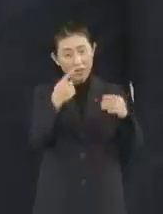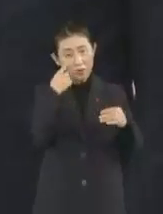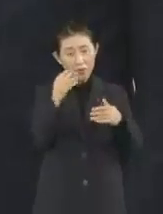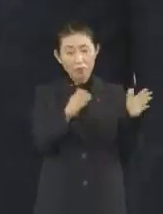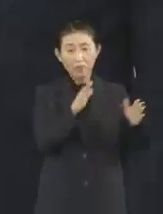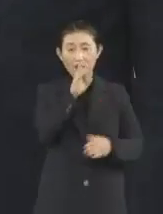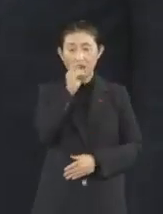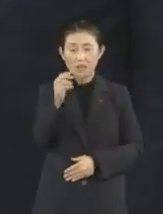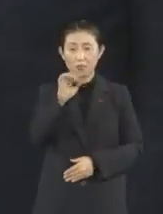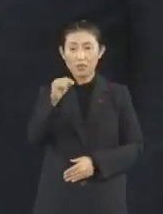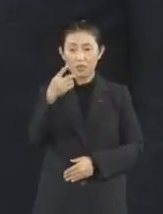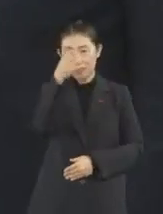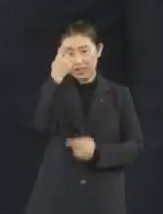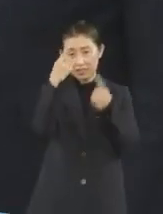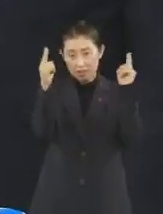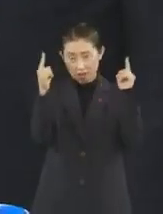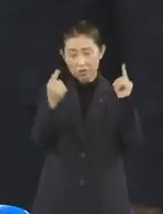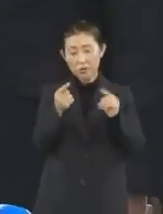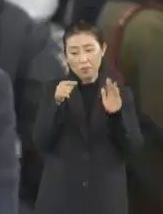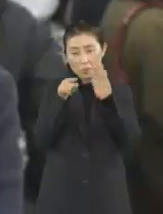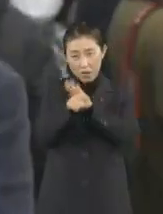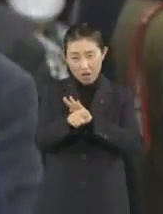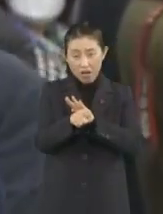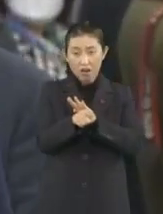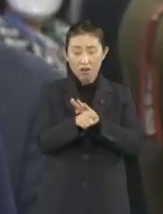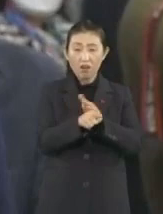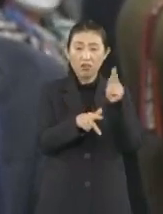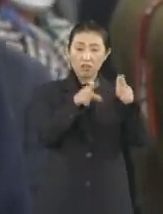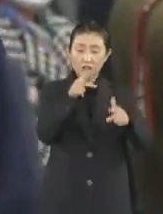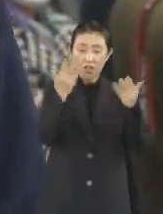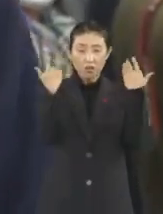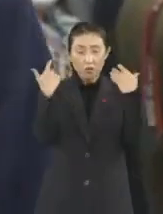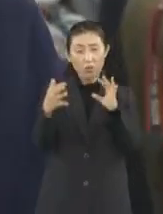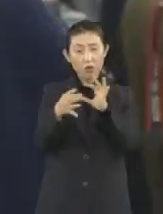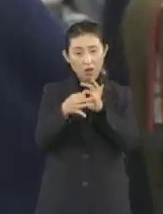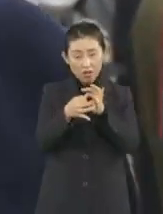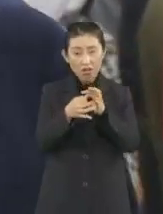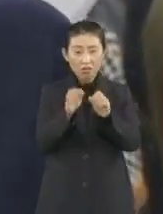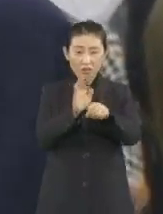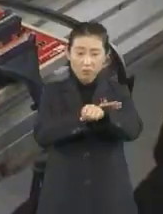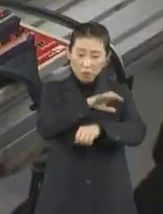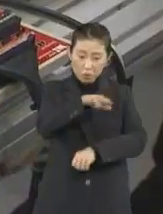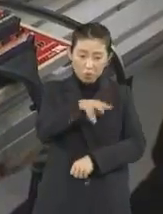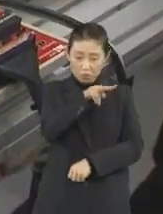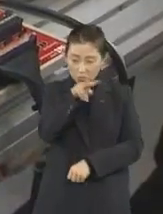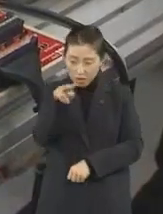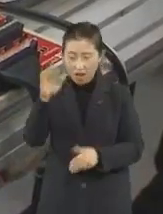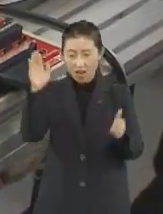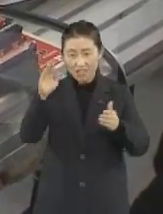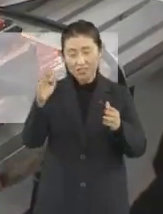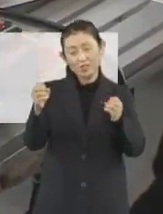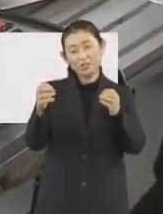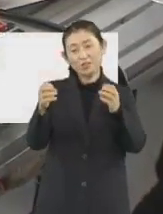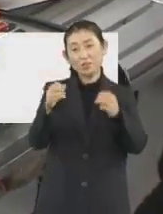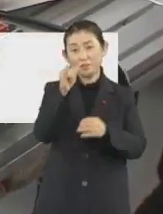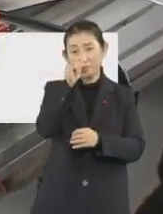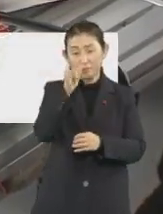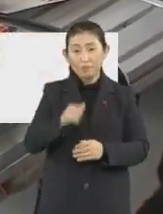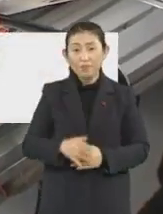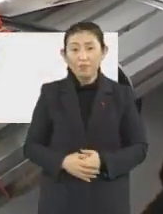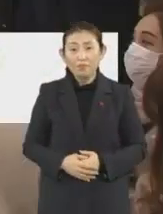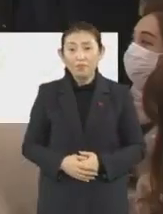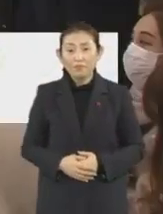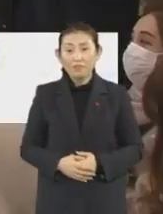아산 폴리텍대학 으로 자리를 옮긴 윤 후보는 산학협력 70 시설과 교육 현장을 둘러보고 학생 들과 간담회를 가졌습니다